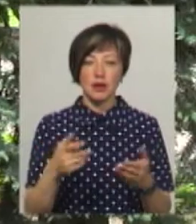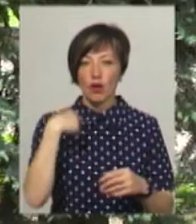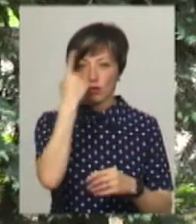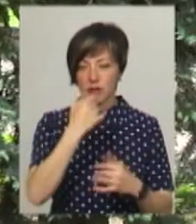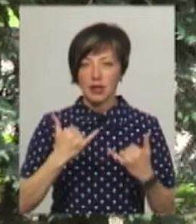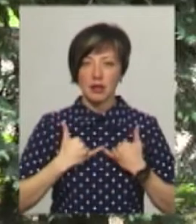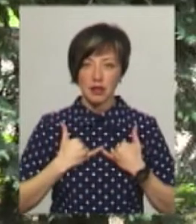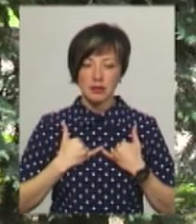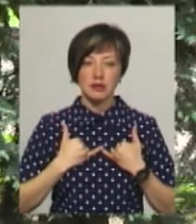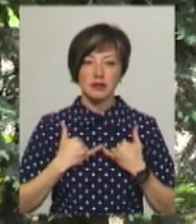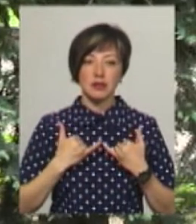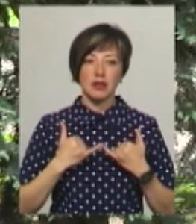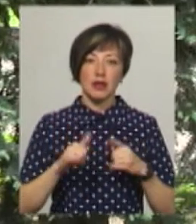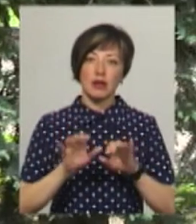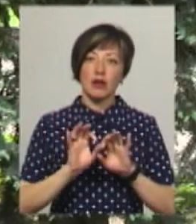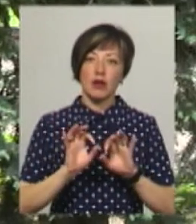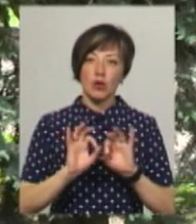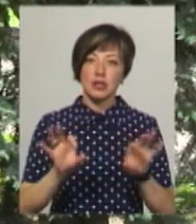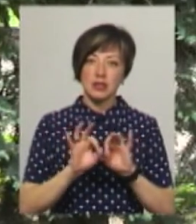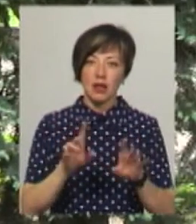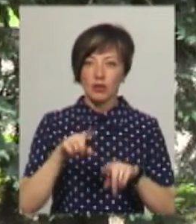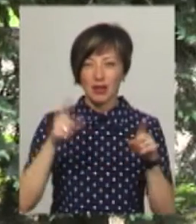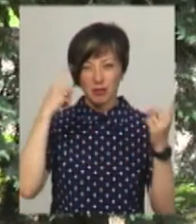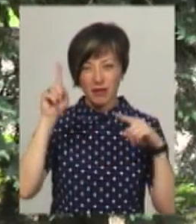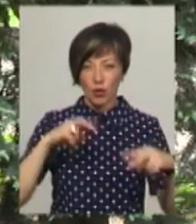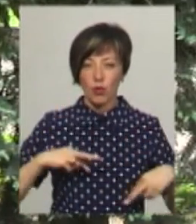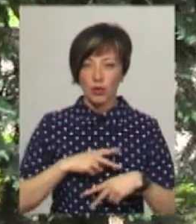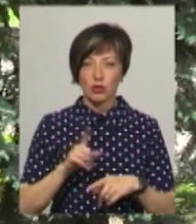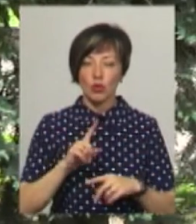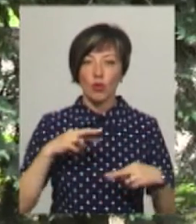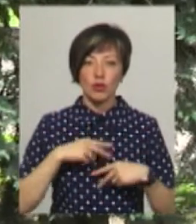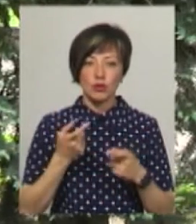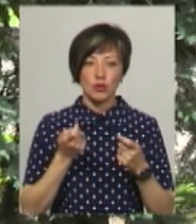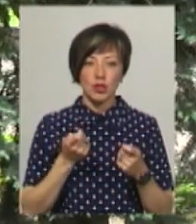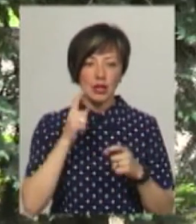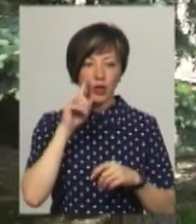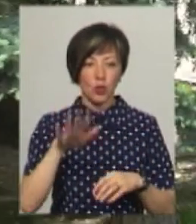особисто для нас розвінчала деякі міфи щодо угорців, одним з яких є те, що угорці там трохи